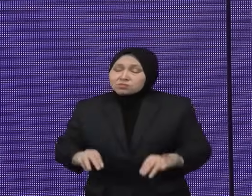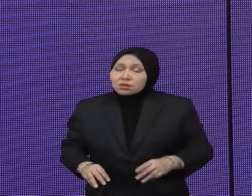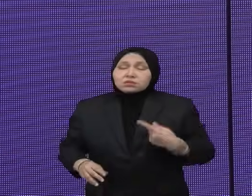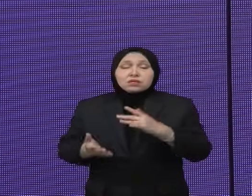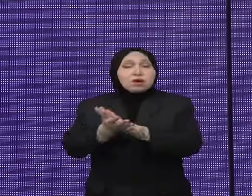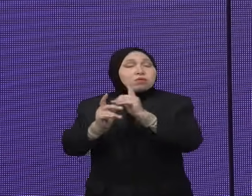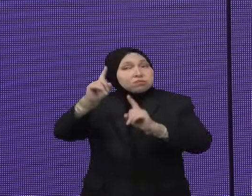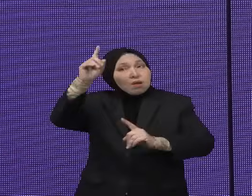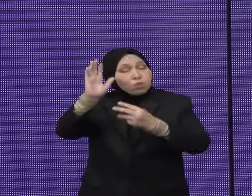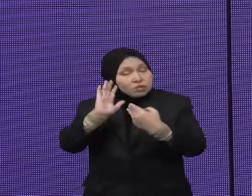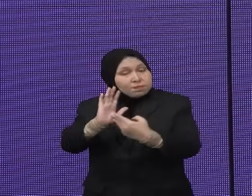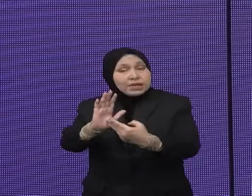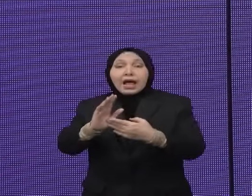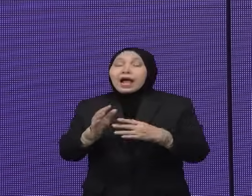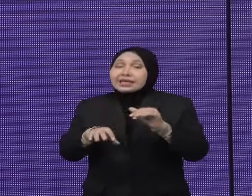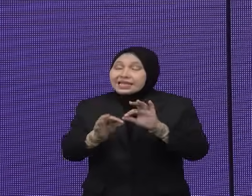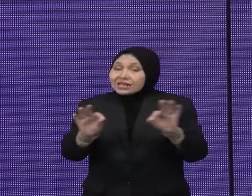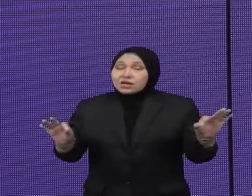Allah buktikan dalam ayat yang ke-26